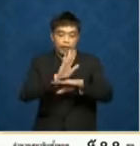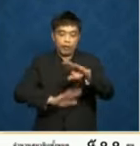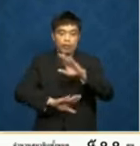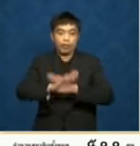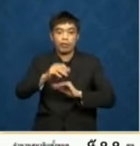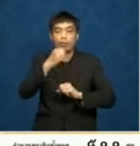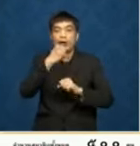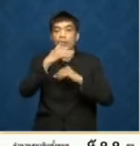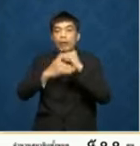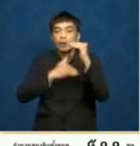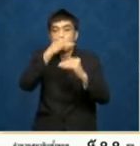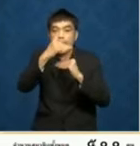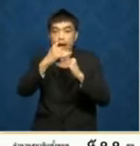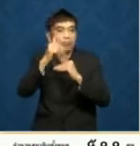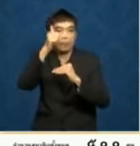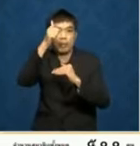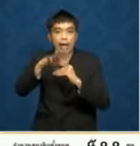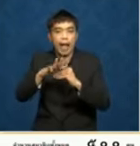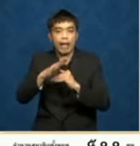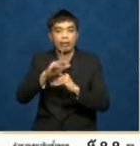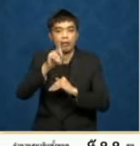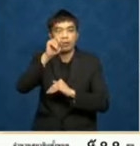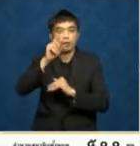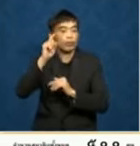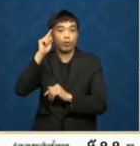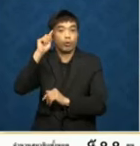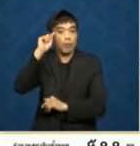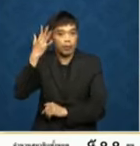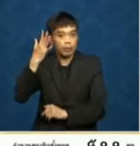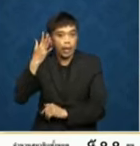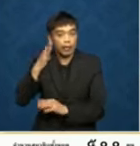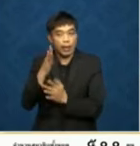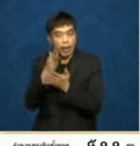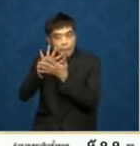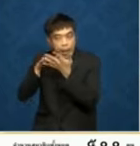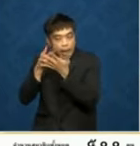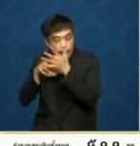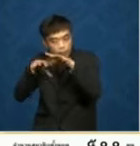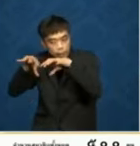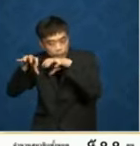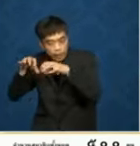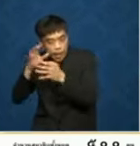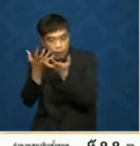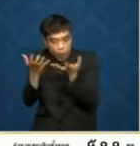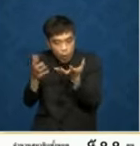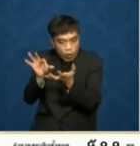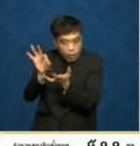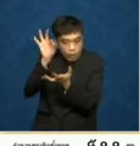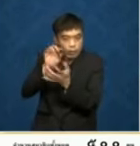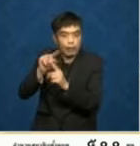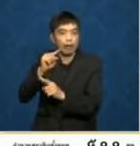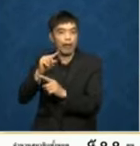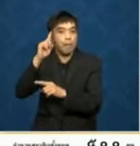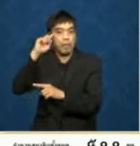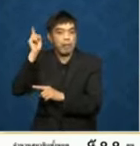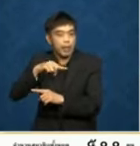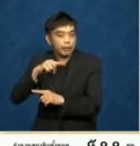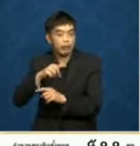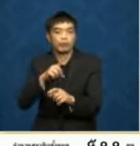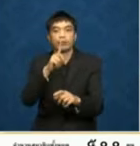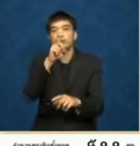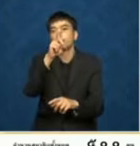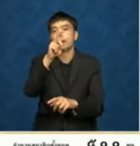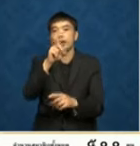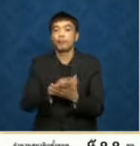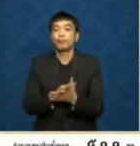ได้ ถาไม่เข้าใจมัน Lightning่รจากวางแผน และเลือกใช้อุปกรณที่เหมาะสมซึ่กคปัหาหักของการจดงประมาณ